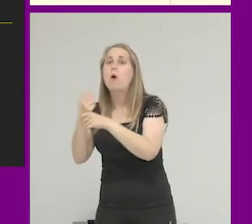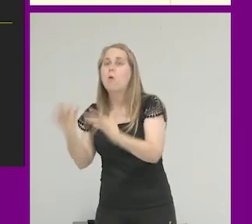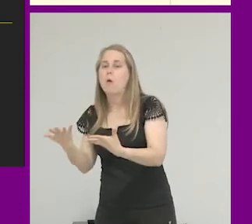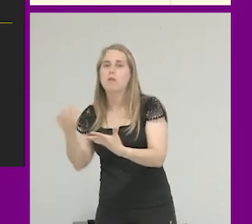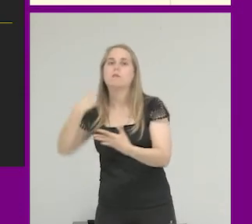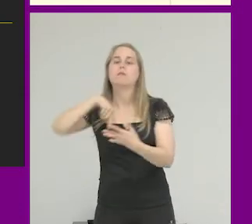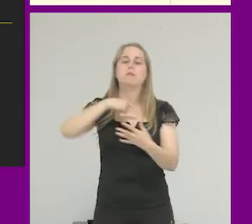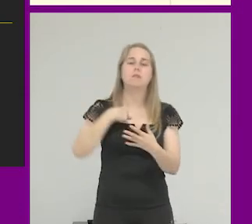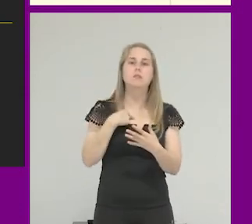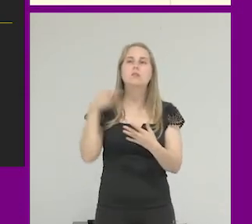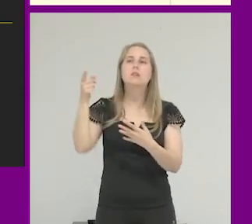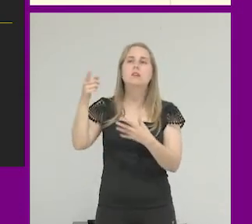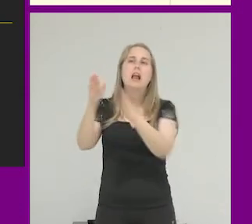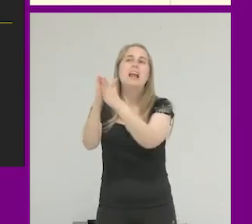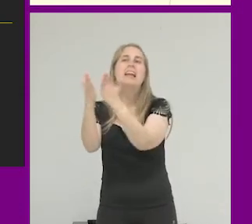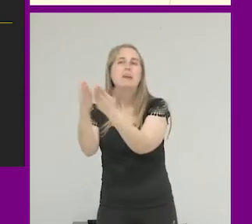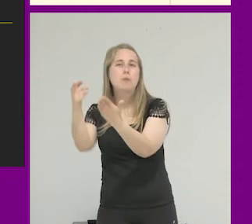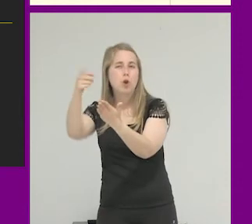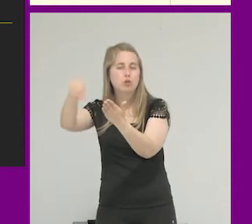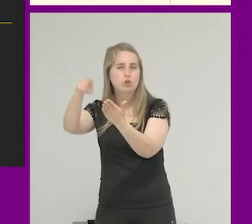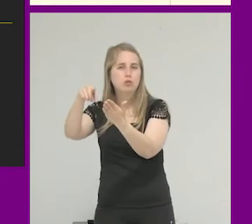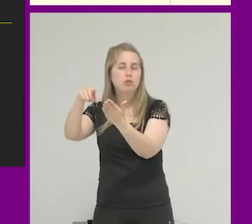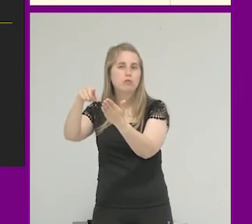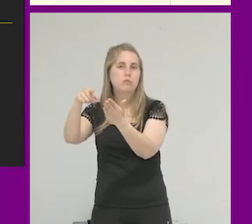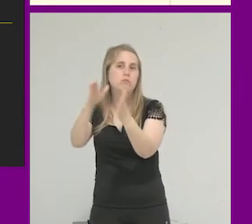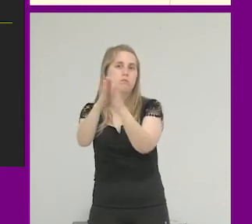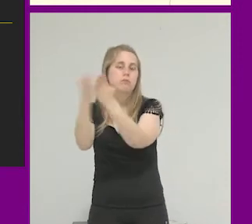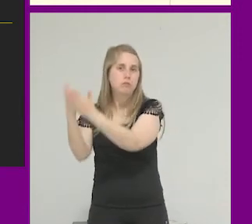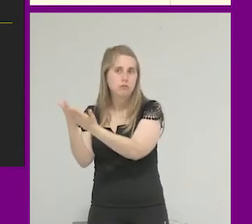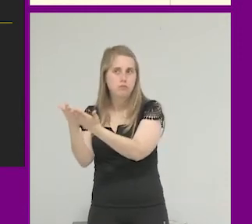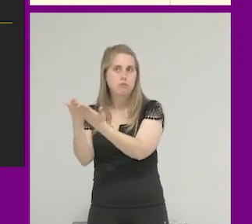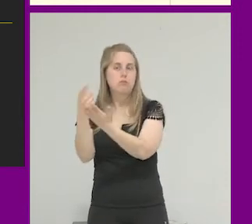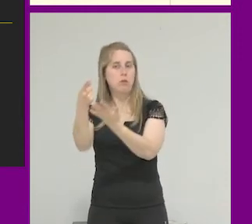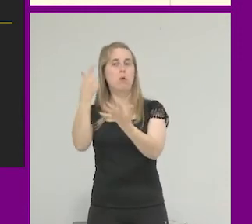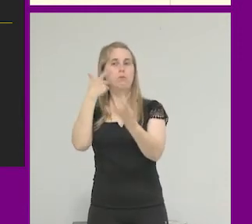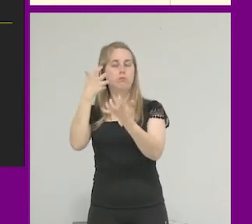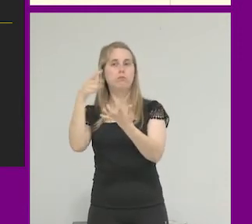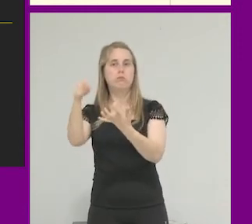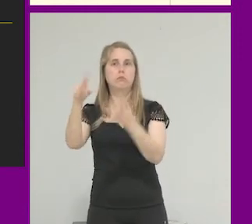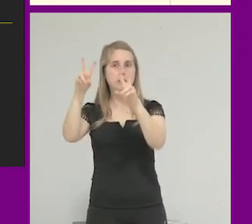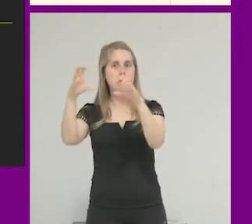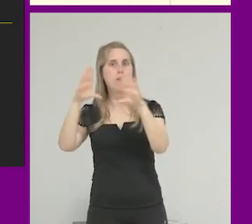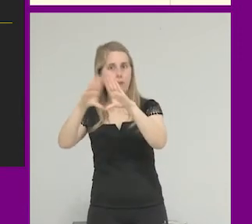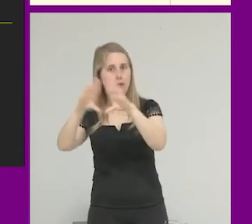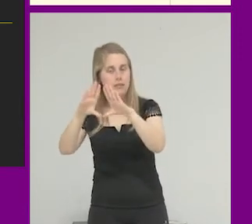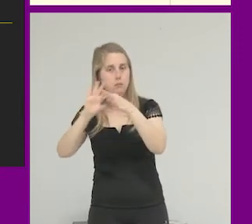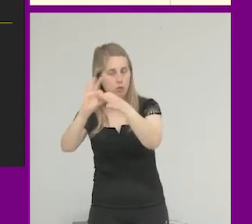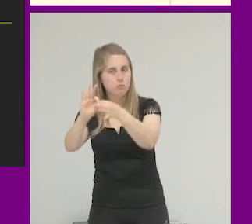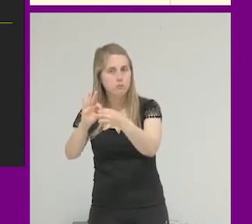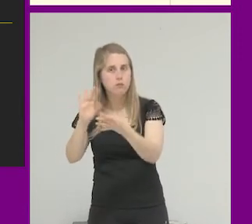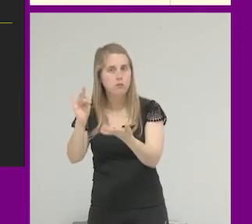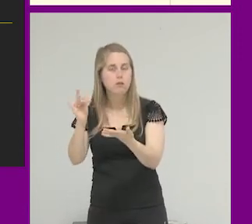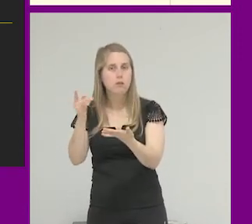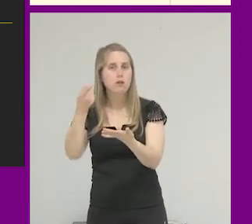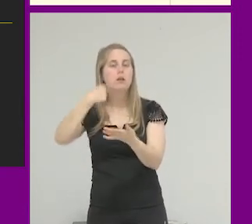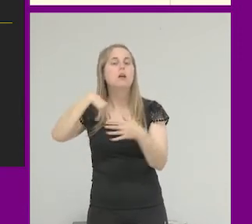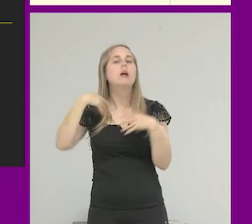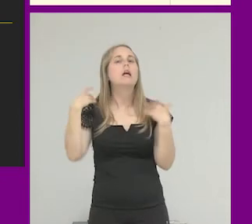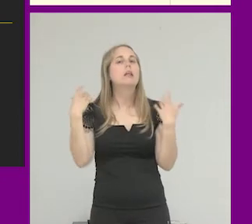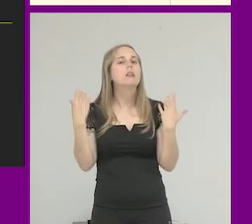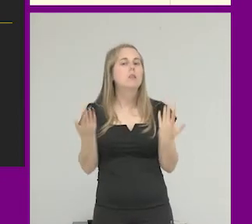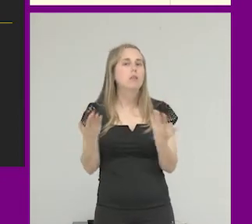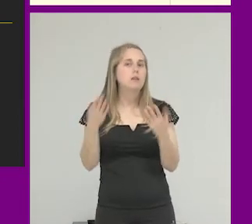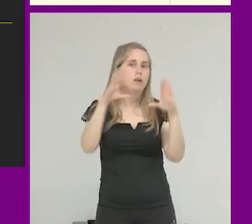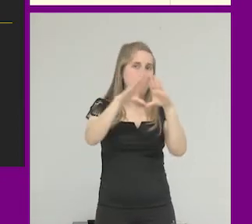ikertzerakoan, fijatu gara, zeran liburuak, liburuek bai deitu dutela arreta feminismoan, eta orduan